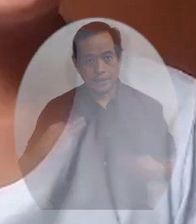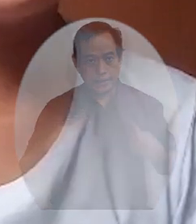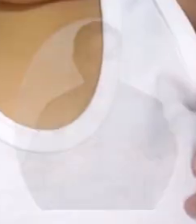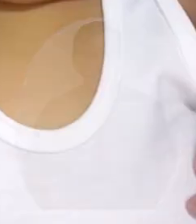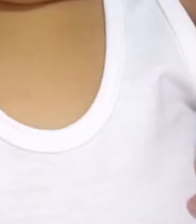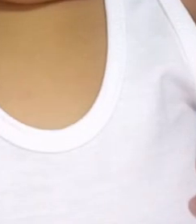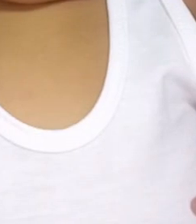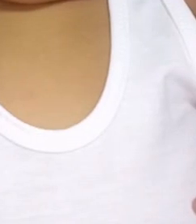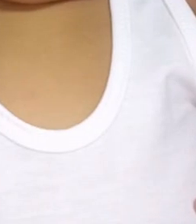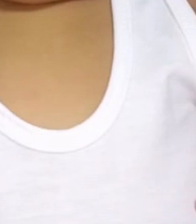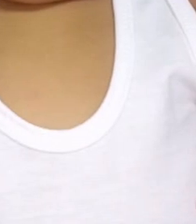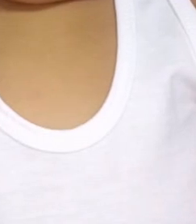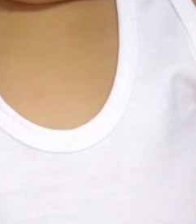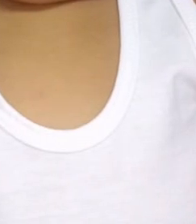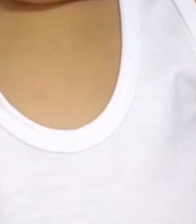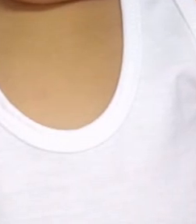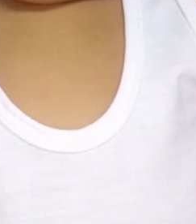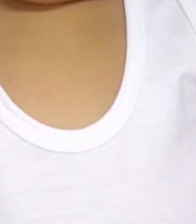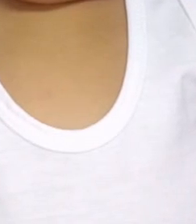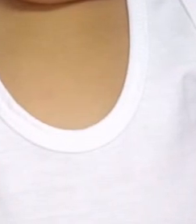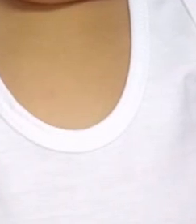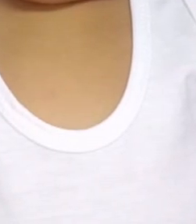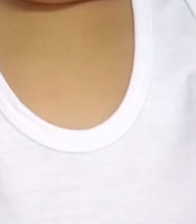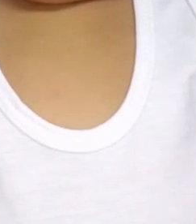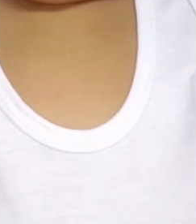siyang normal.